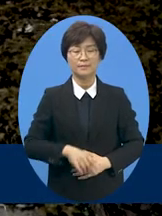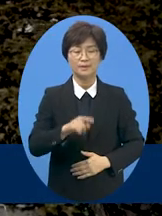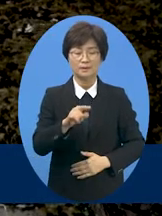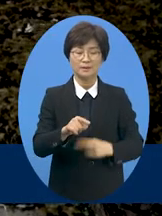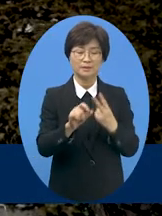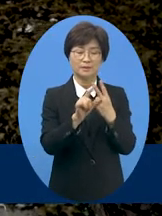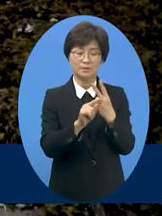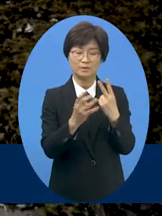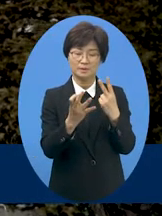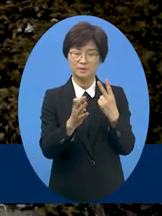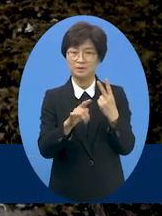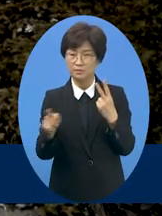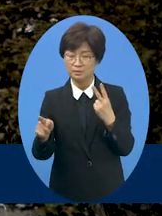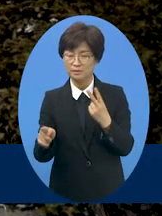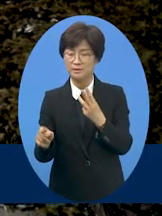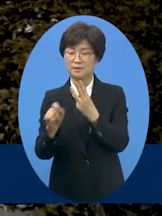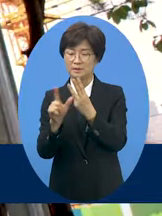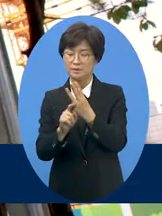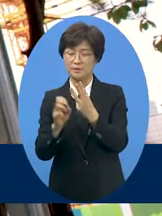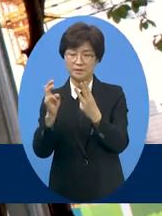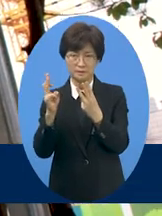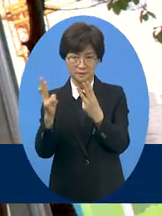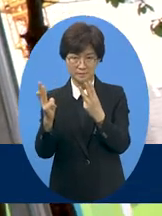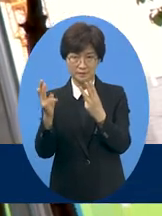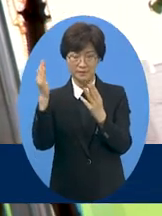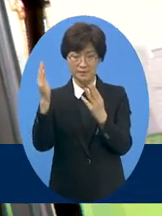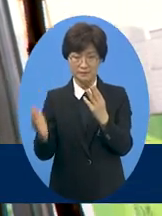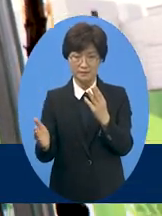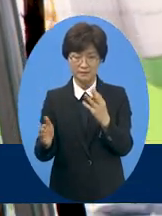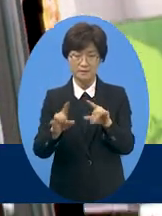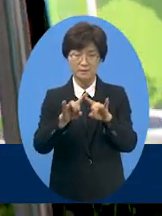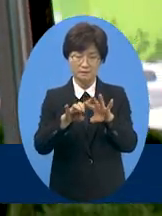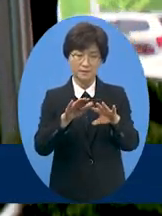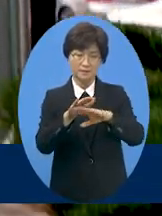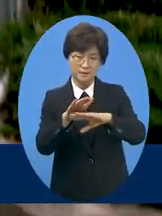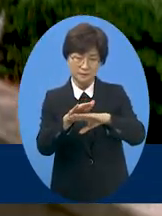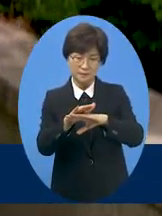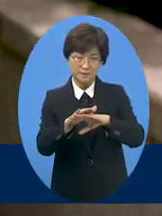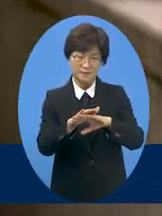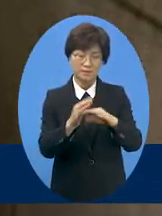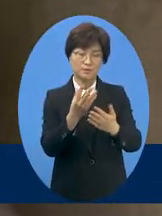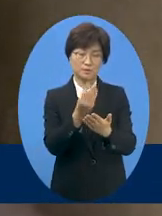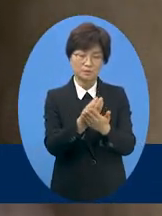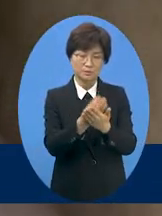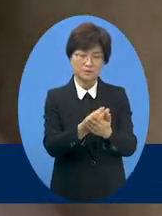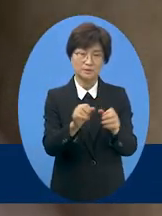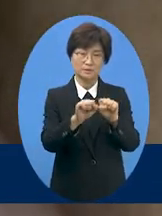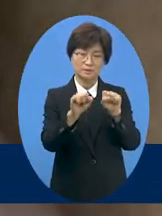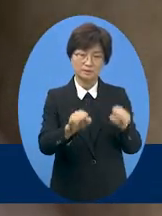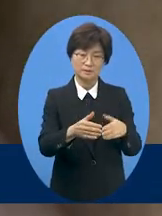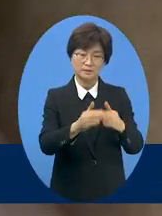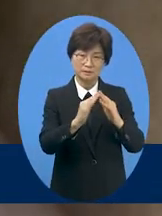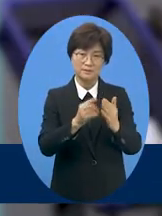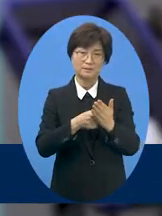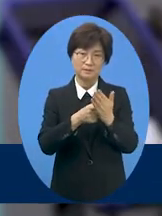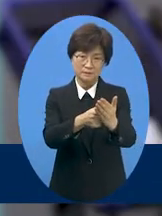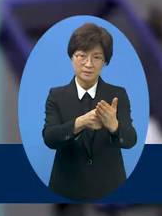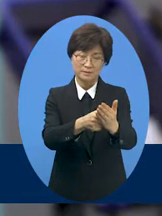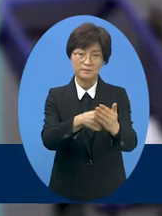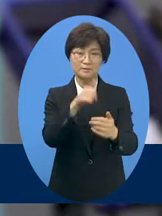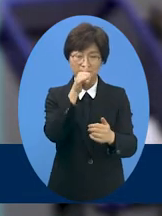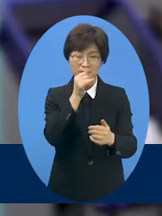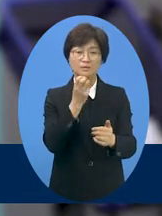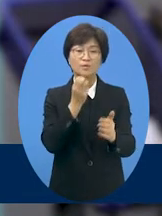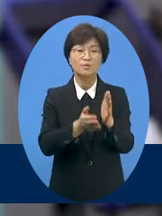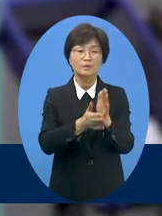2월 14일부터 3월 13일까지 한 달 동안 전기차 충전기 설치 신청을 받습니다 이번 총 전기 심청 을